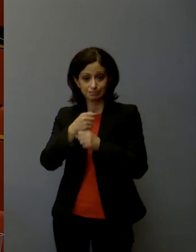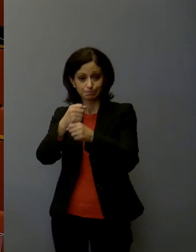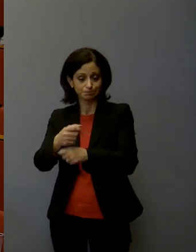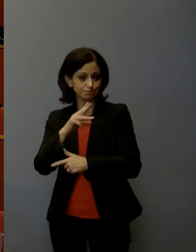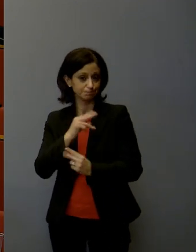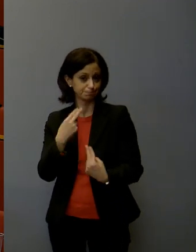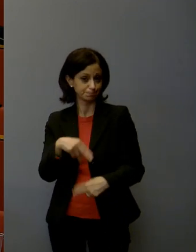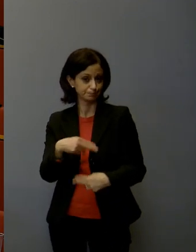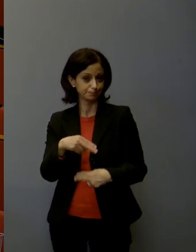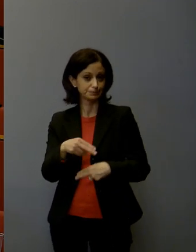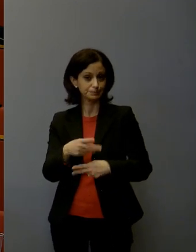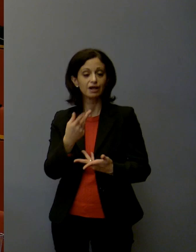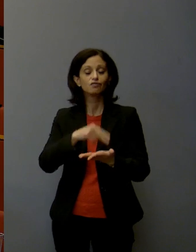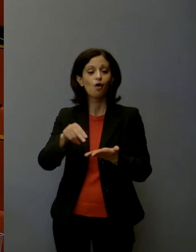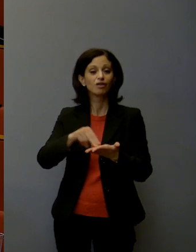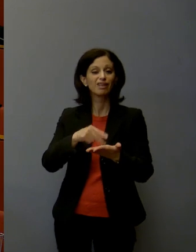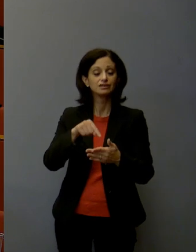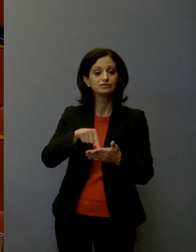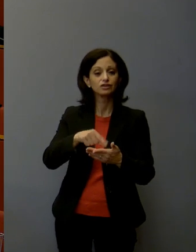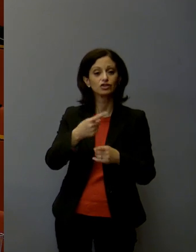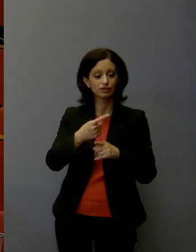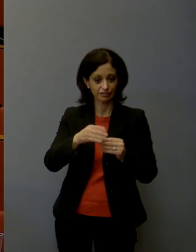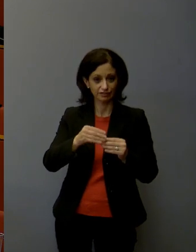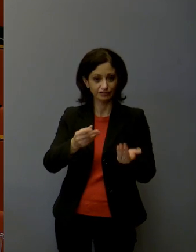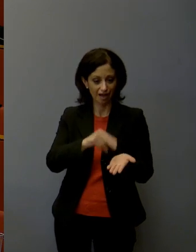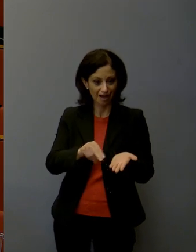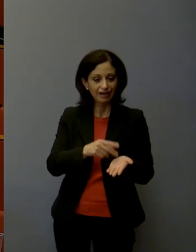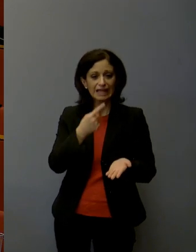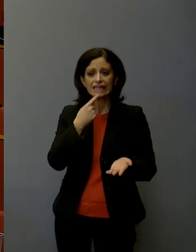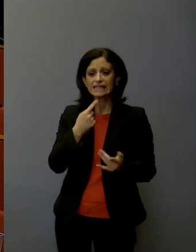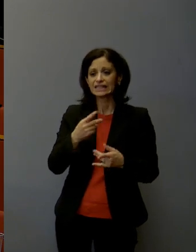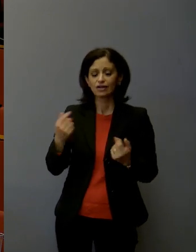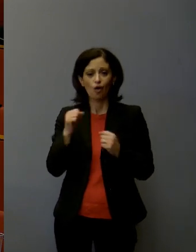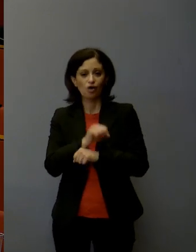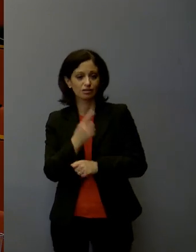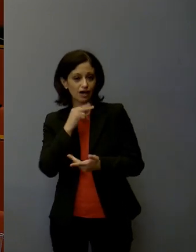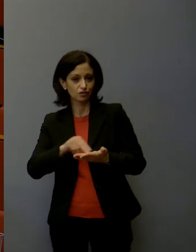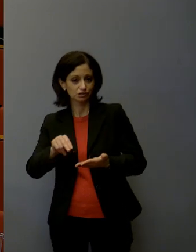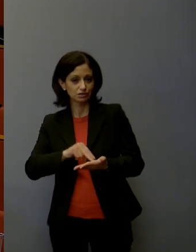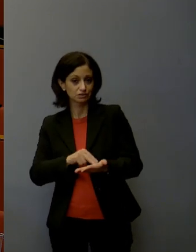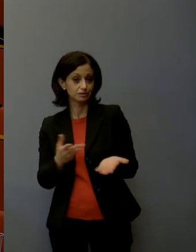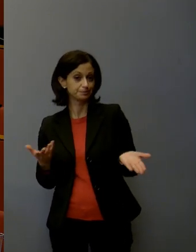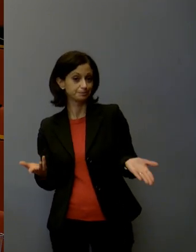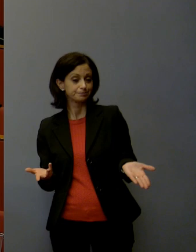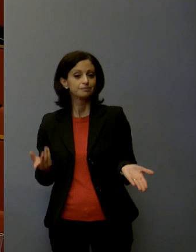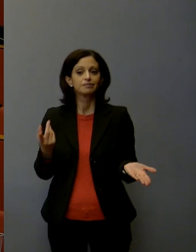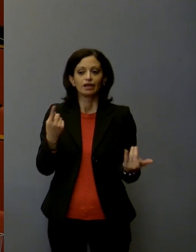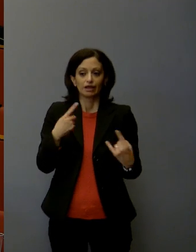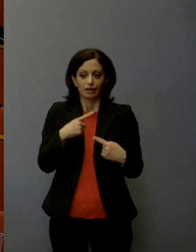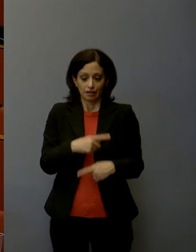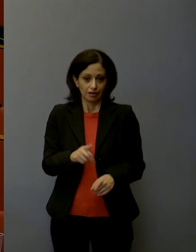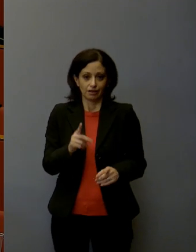questa votazione venisse fatta e chi invece era contrario cosa che va fatta